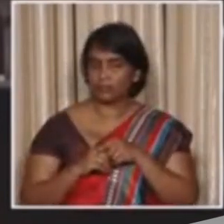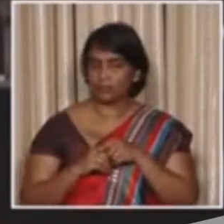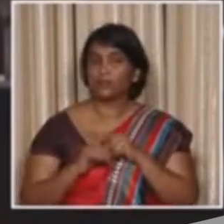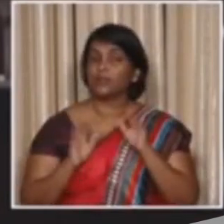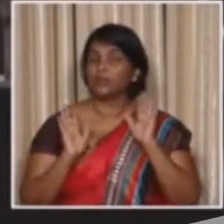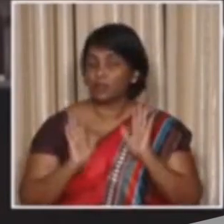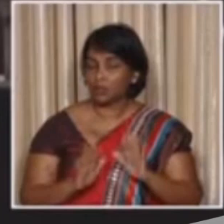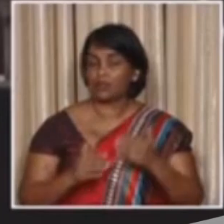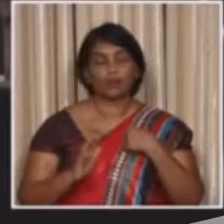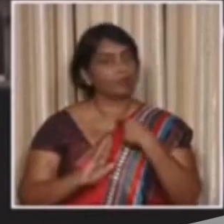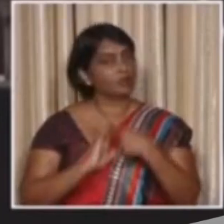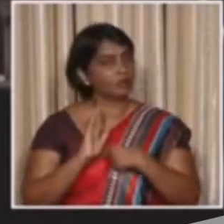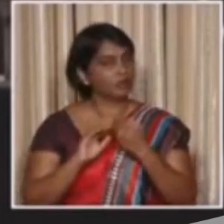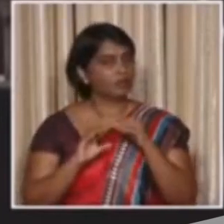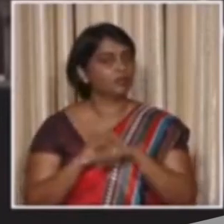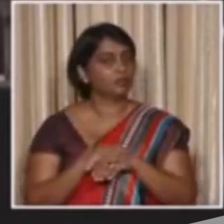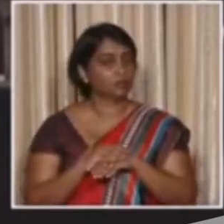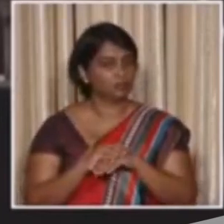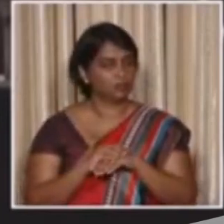නමුත් අපේ රට තුල